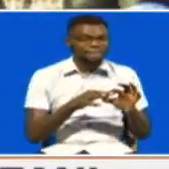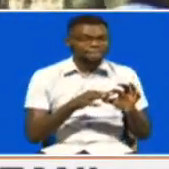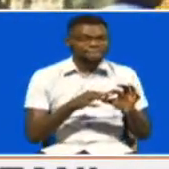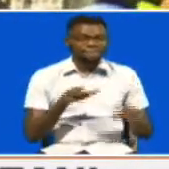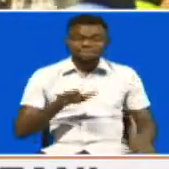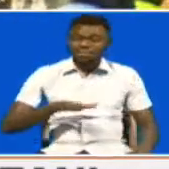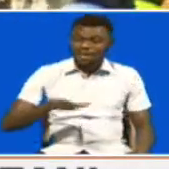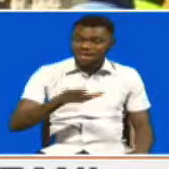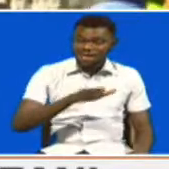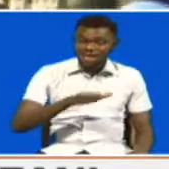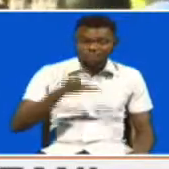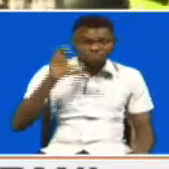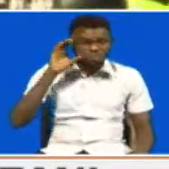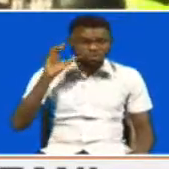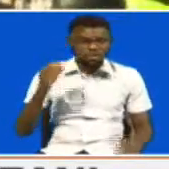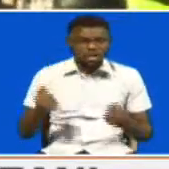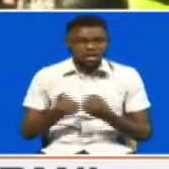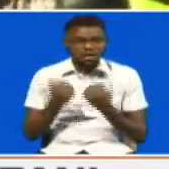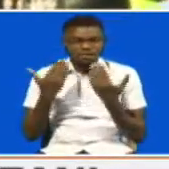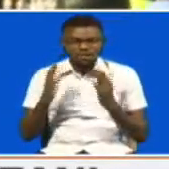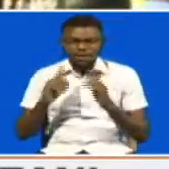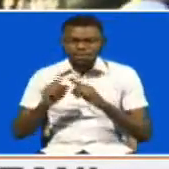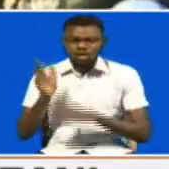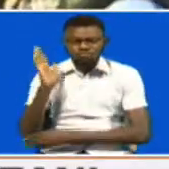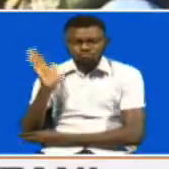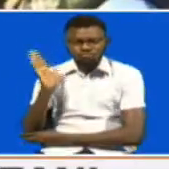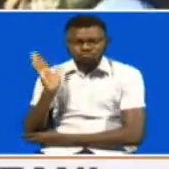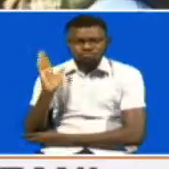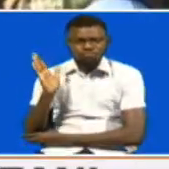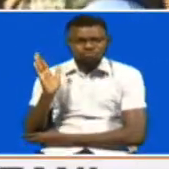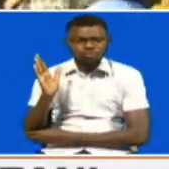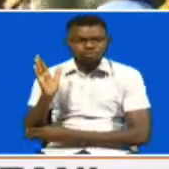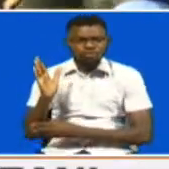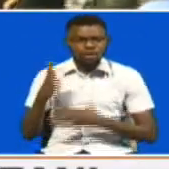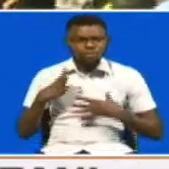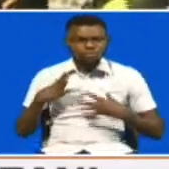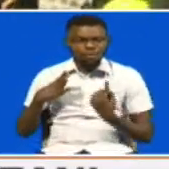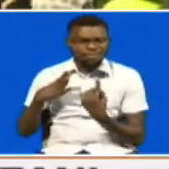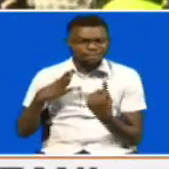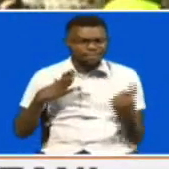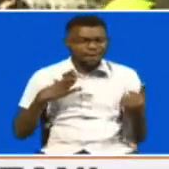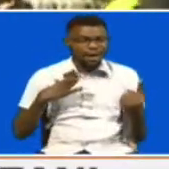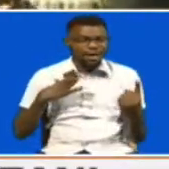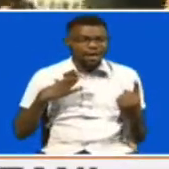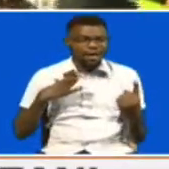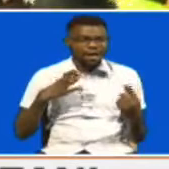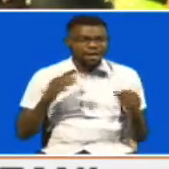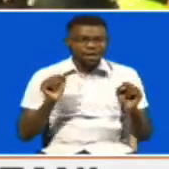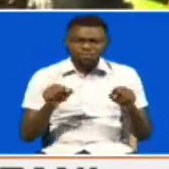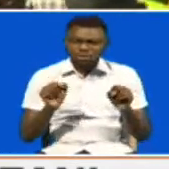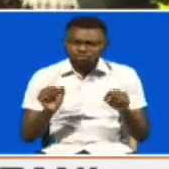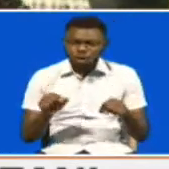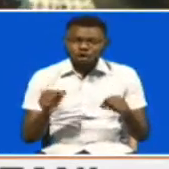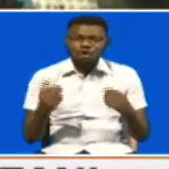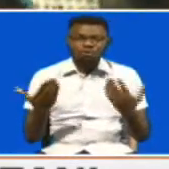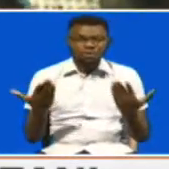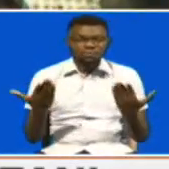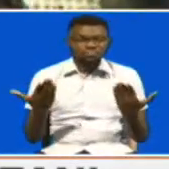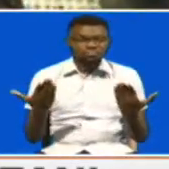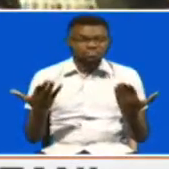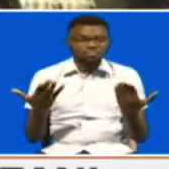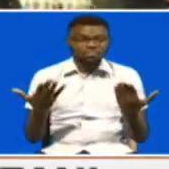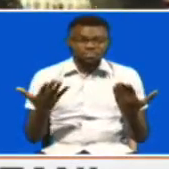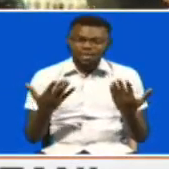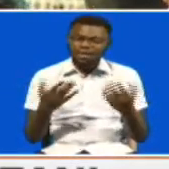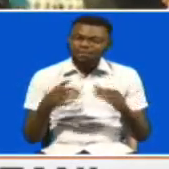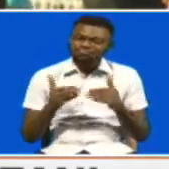katika eneo la Pwani, lakini kutokana na hotuba ambazo zimetolewa, huenda kwa wanazimio wamedokeza kile ambacho